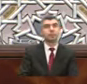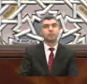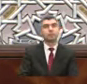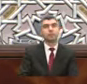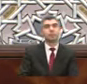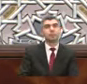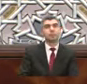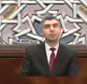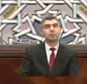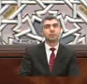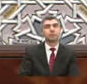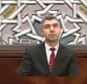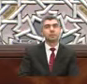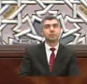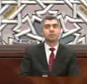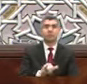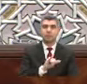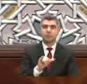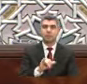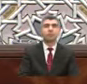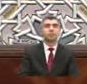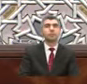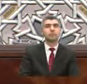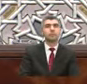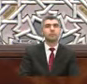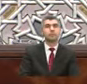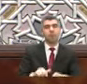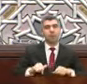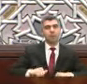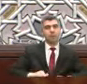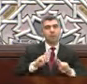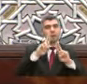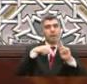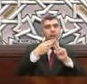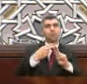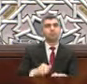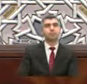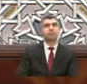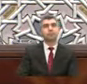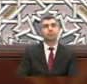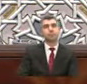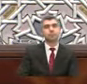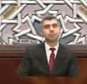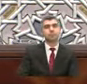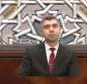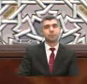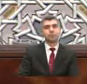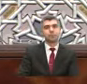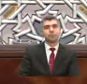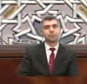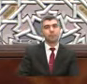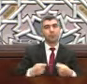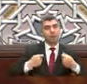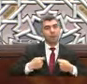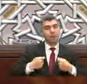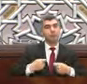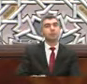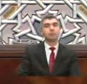ليست هناك تعقيبات اخرى، تفضل سيد الوزير. الجواب. السيد الرئيس،